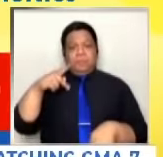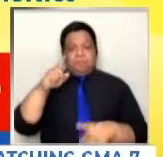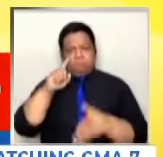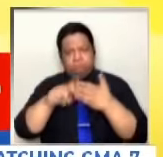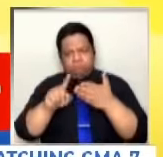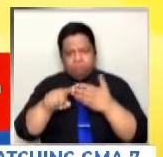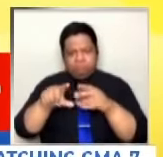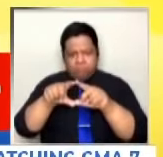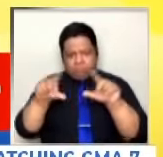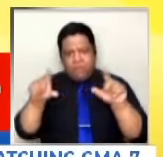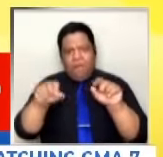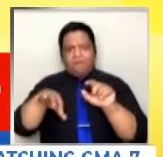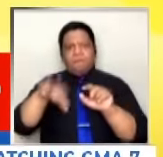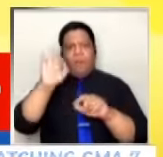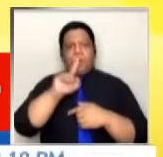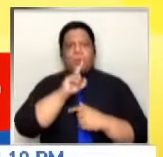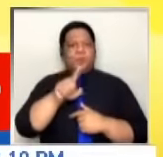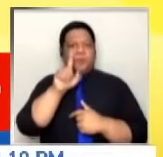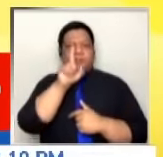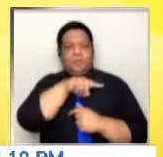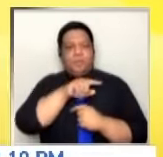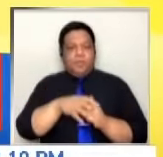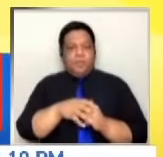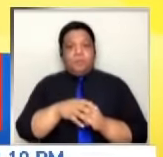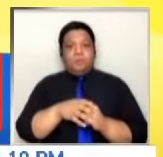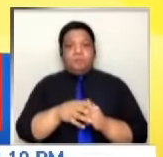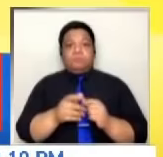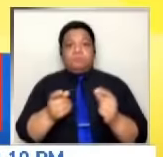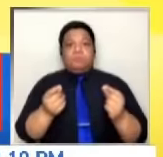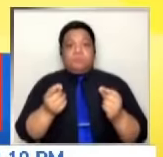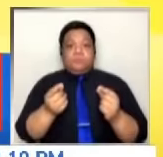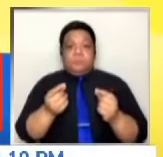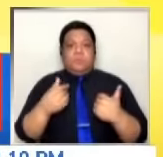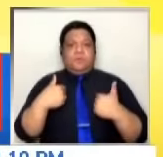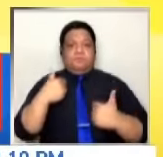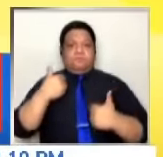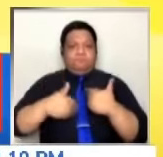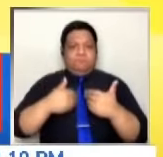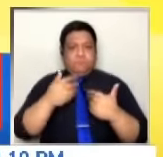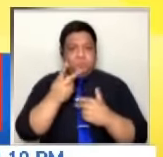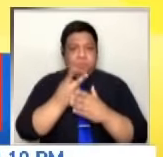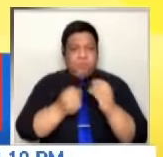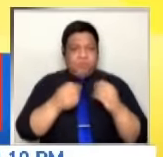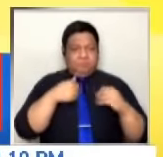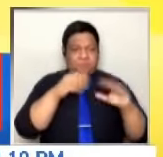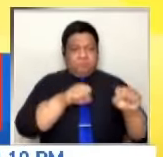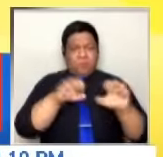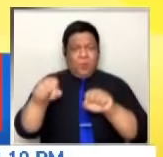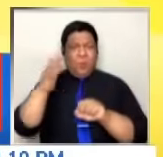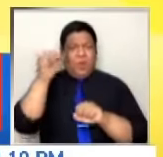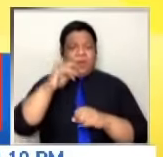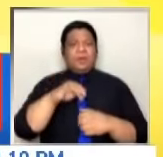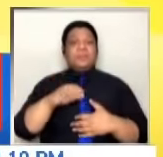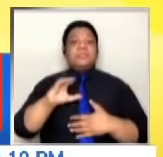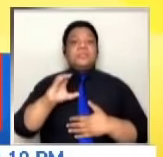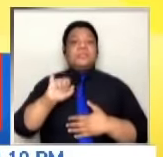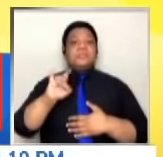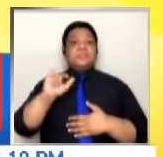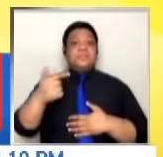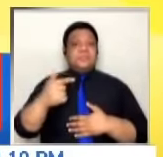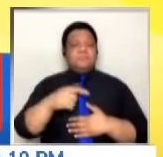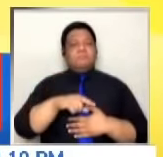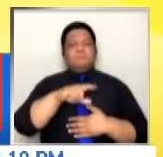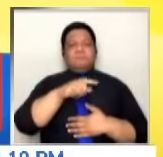napag-alamang peke po talaga siya. Ikinasa ang magkasunod ng operasyon matapos umano makatanggap ng sumbong ang CIDG mula sa ilang